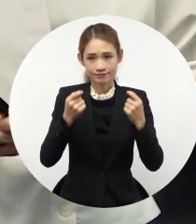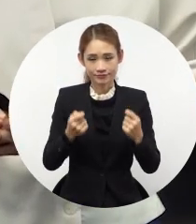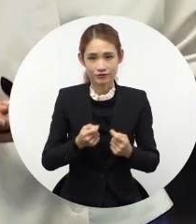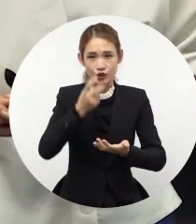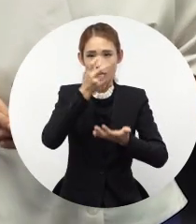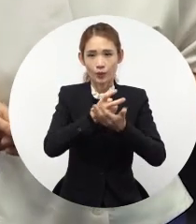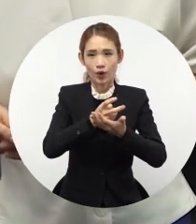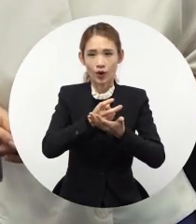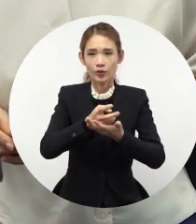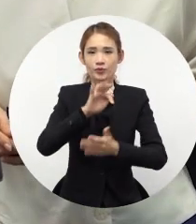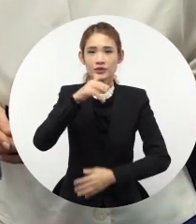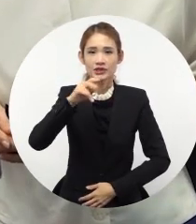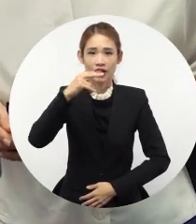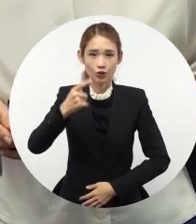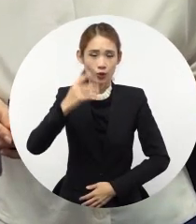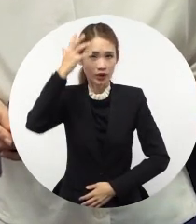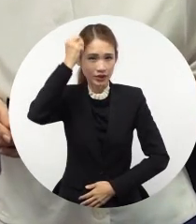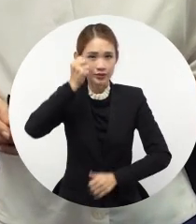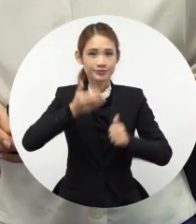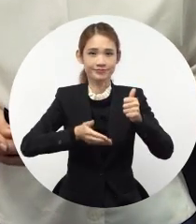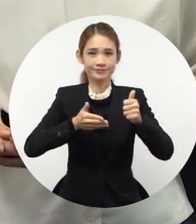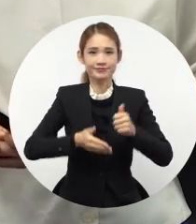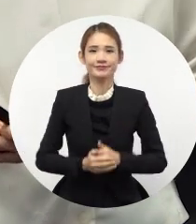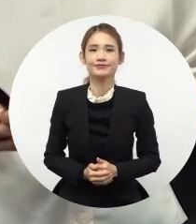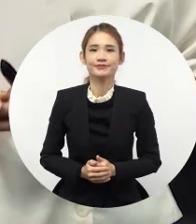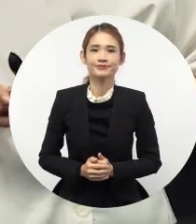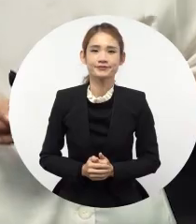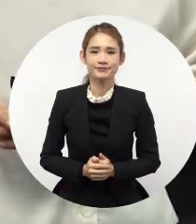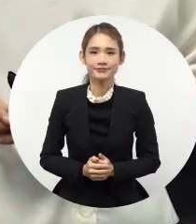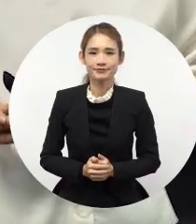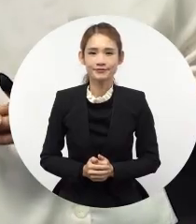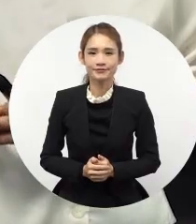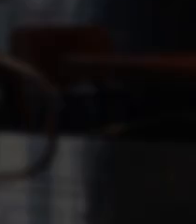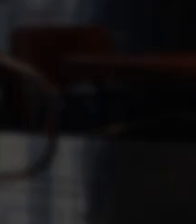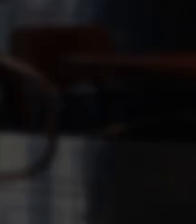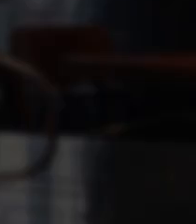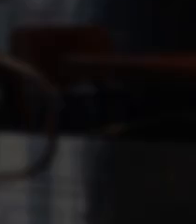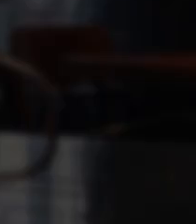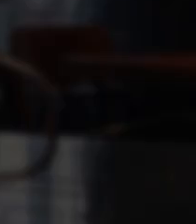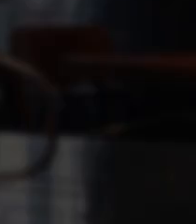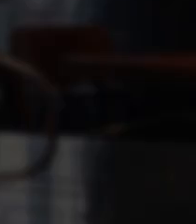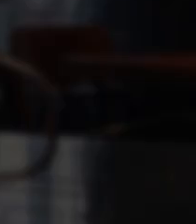네, 이렇게 법과 제도에 대해서도 알아봤습니다.